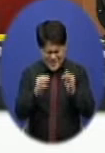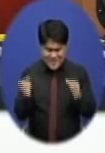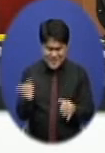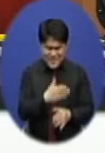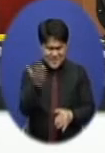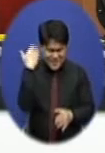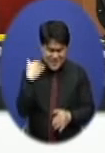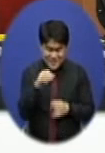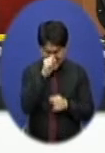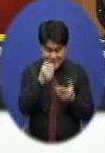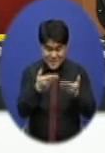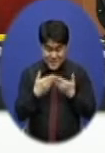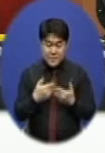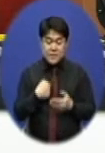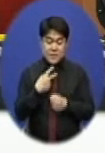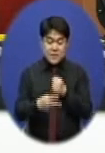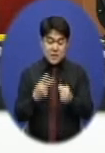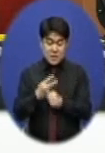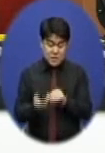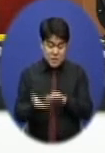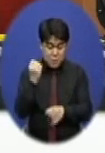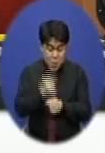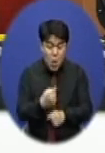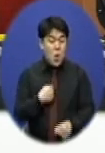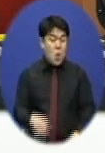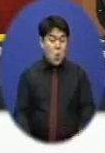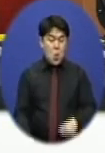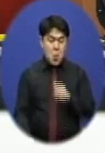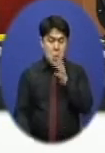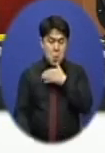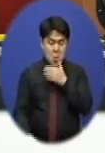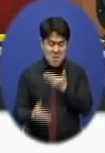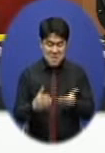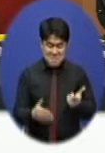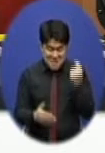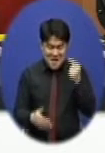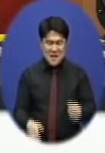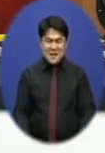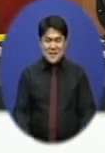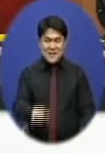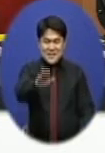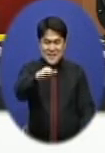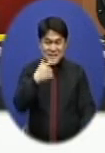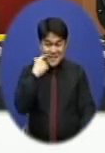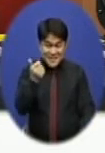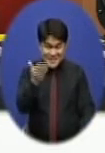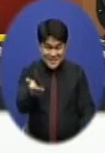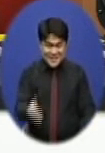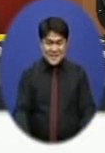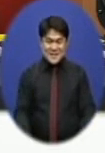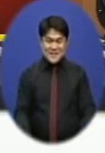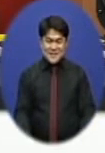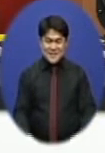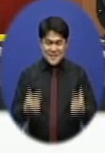팬이시군요. 네. 벌써 제가 2년이 넘었어요. 아유, 그래서 네. 참 세월 네. 빠르네요. 그러니까요. 자, 우리 네. 아버님. 예.